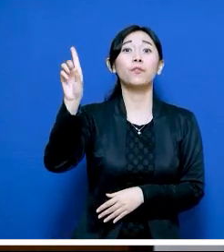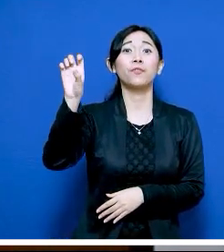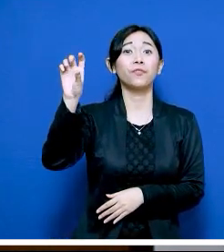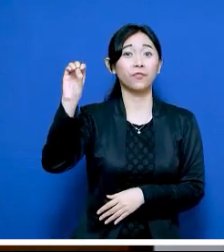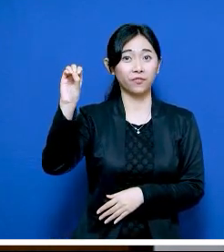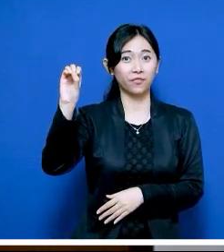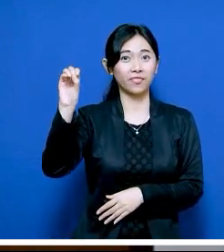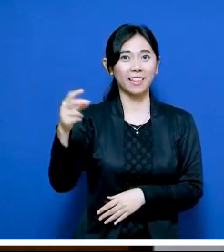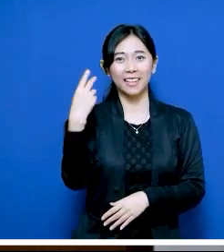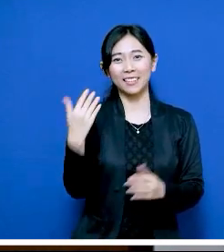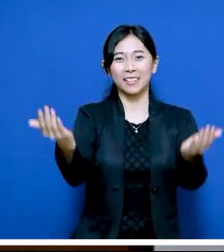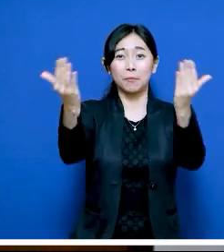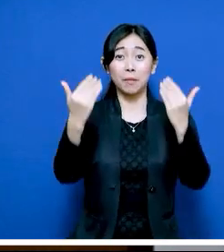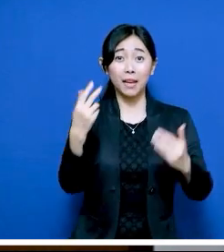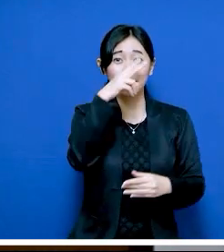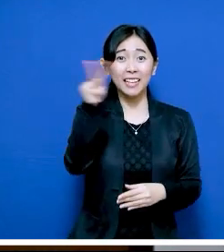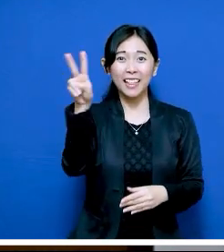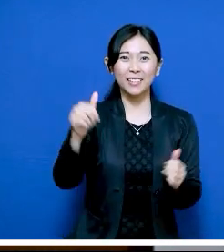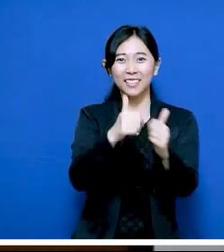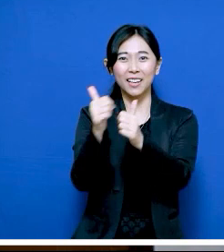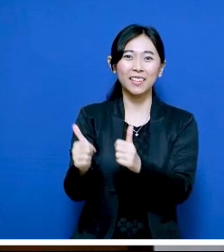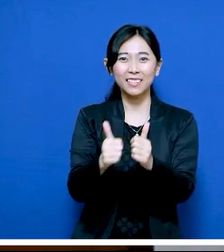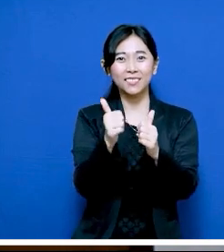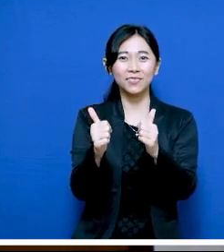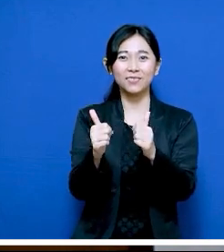ini. Mari kita saksikan bersama.